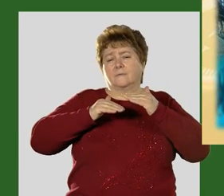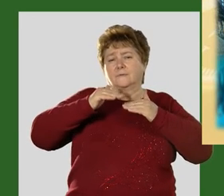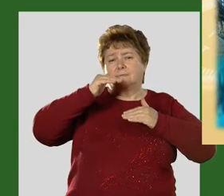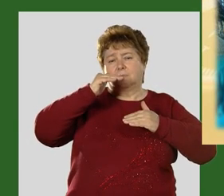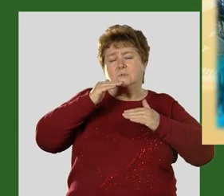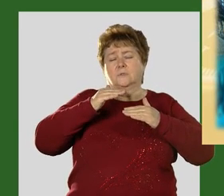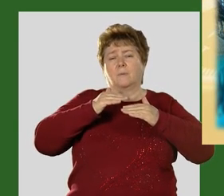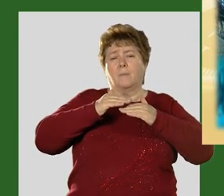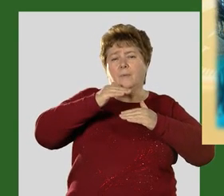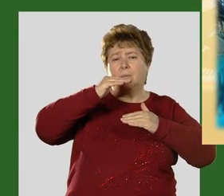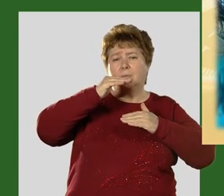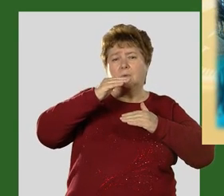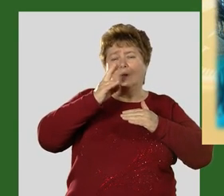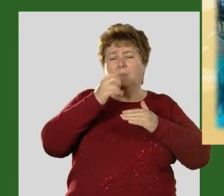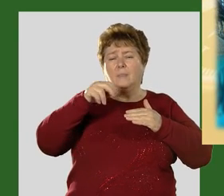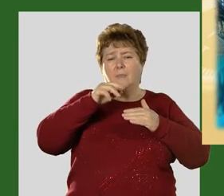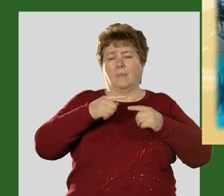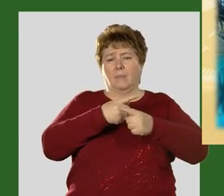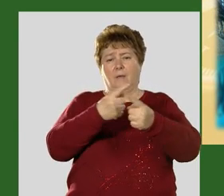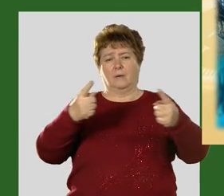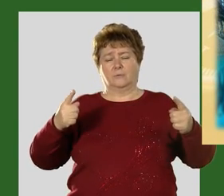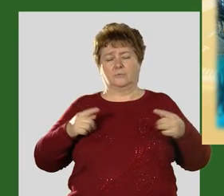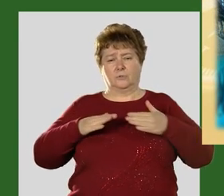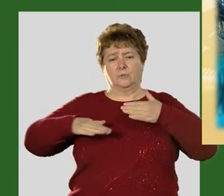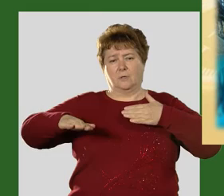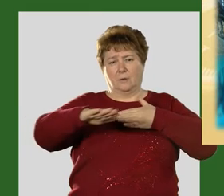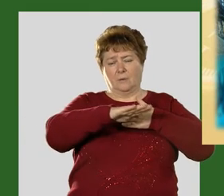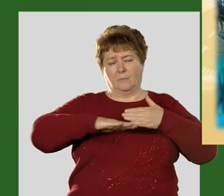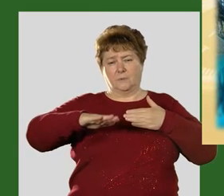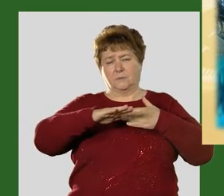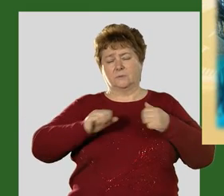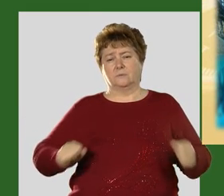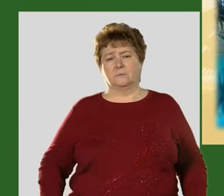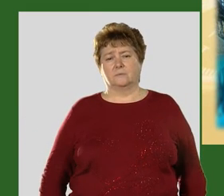возвышенность, поднимающаяся над окружающей местностью.